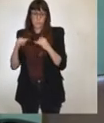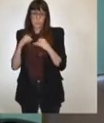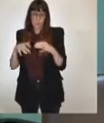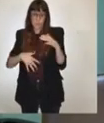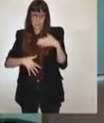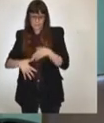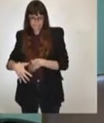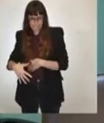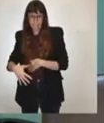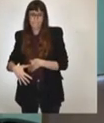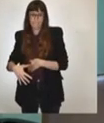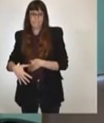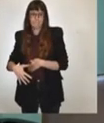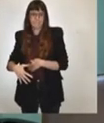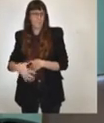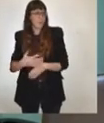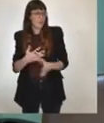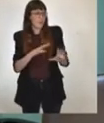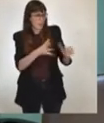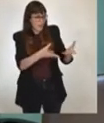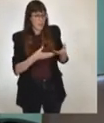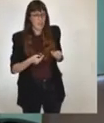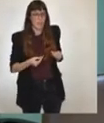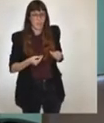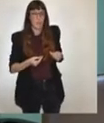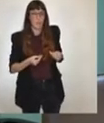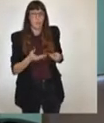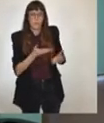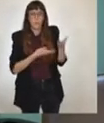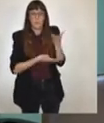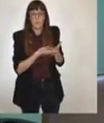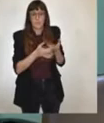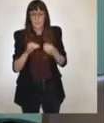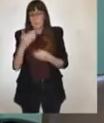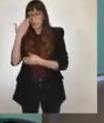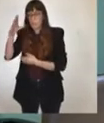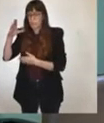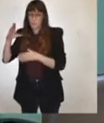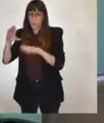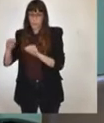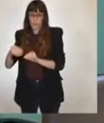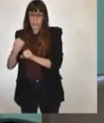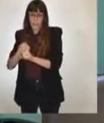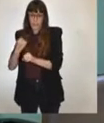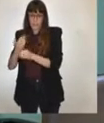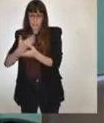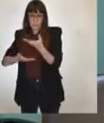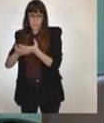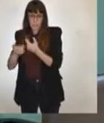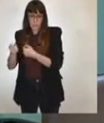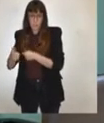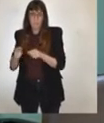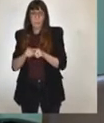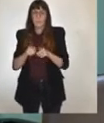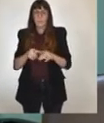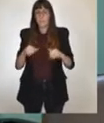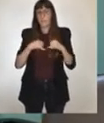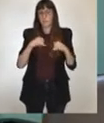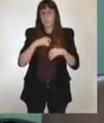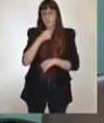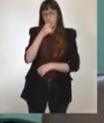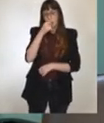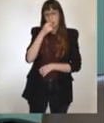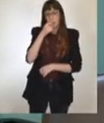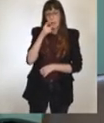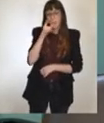Par contre, il y a une grosse disparité sur le remplacement des autres profils de postes. Quant aux congés paternité, 73%